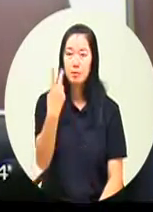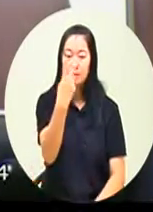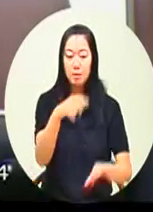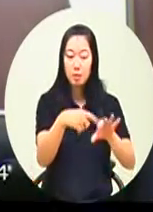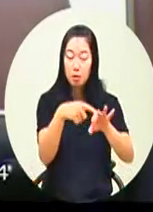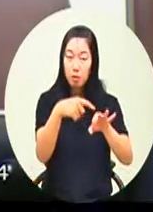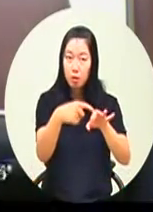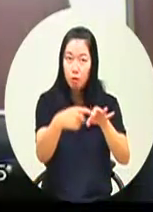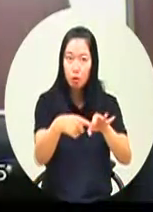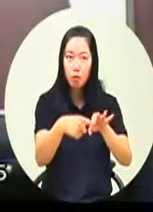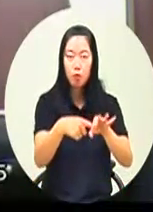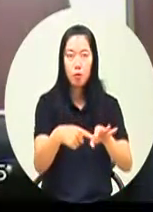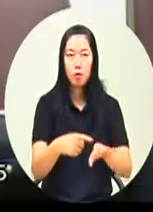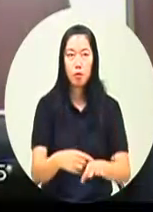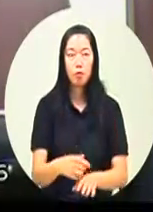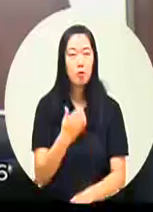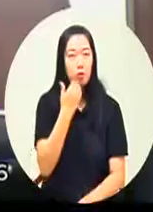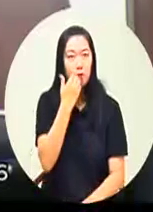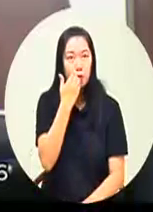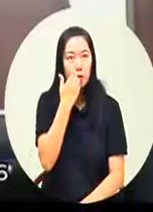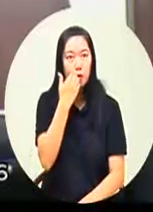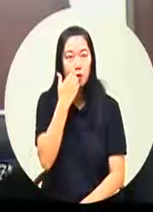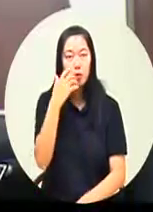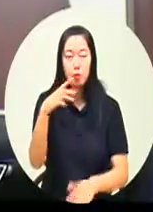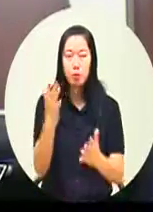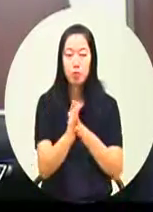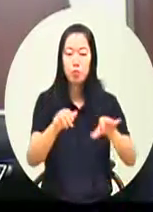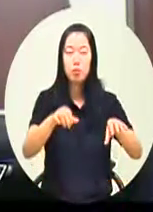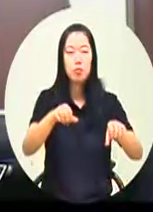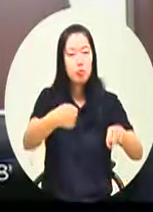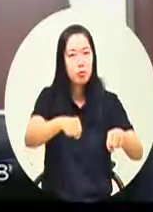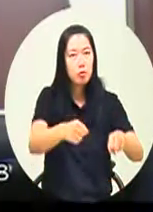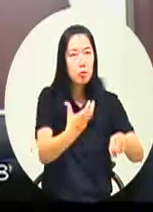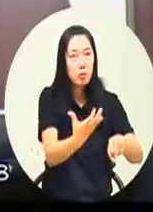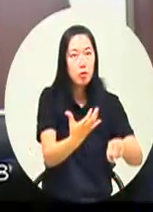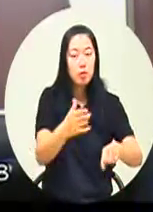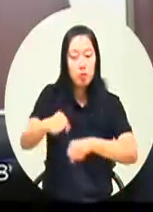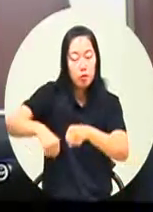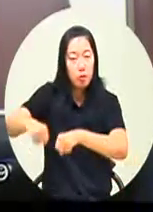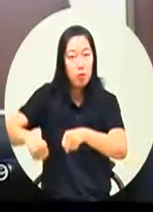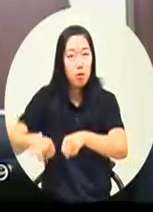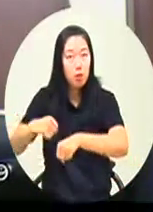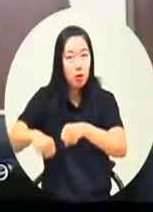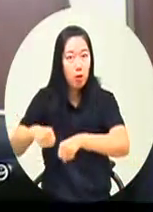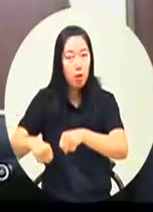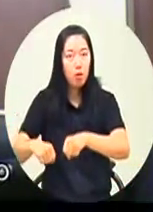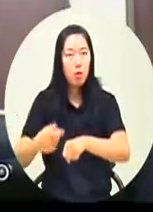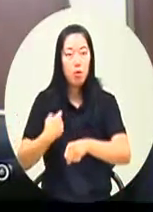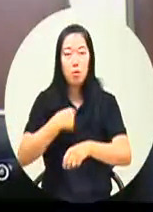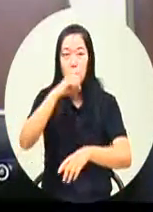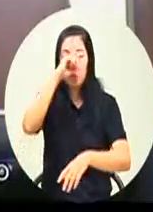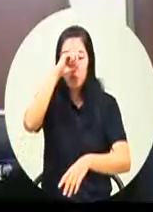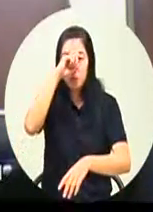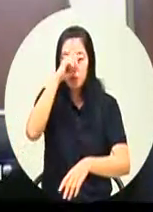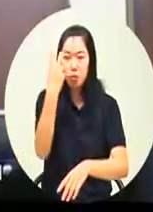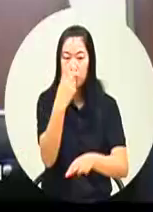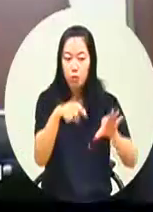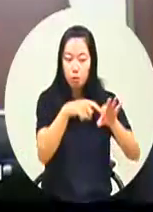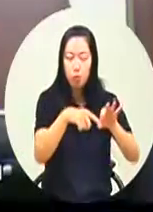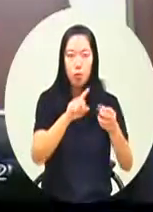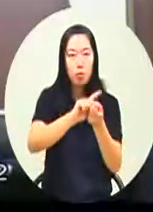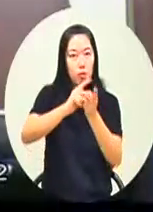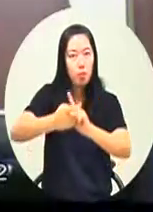那所以说，如果说都是机动车辆，除了自行车以外，如果机动车辆，我们希望它两轮可以变三